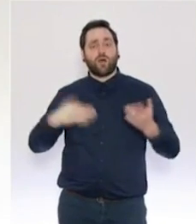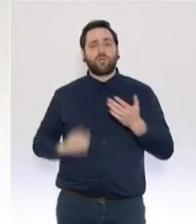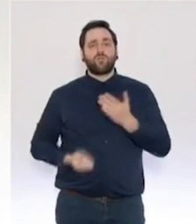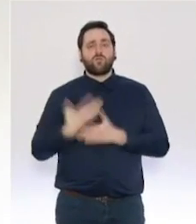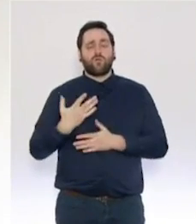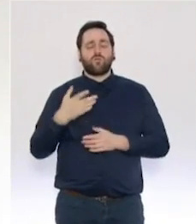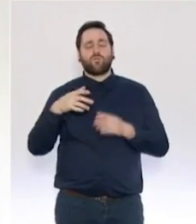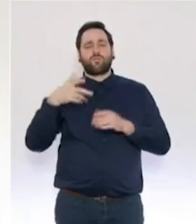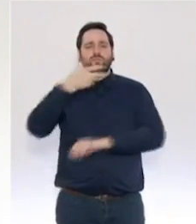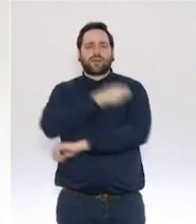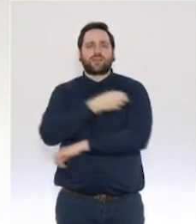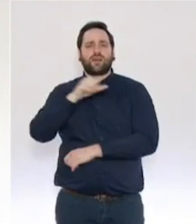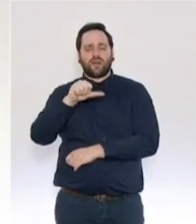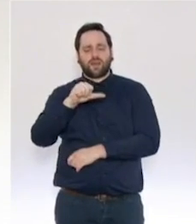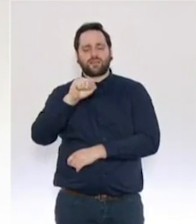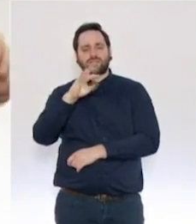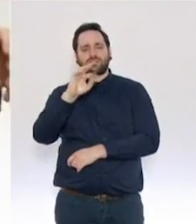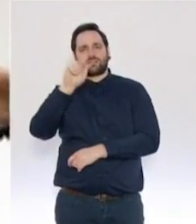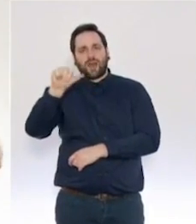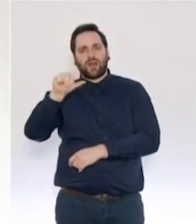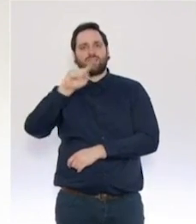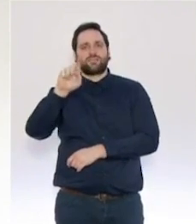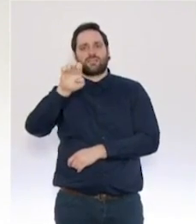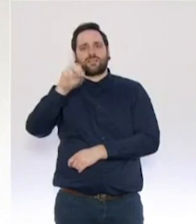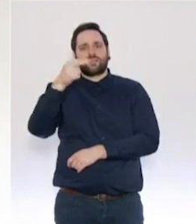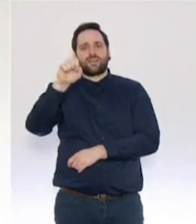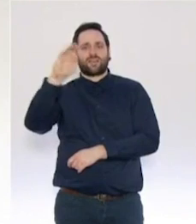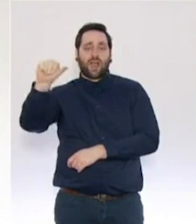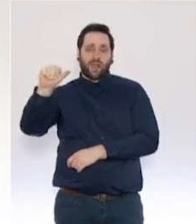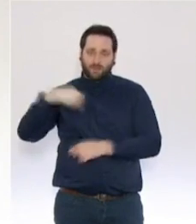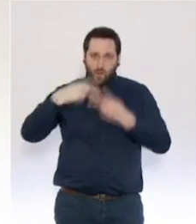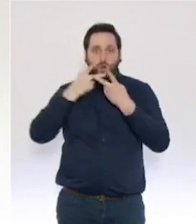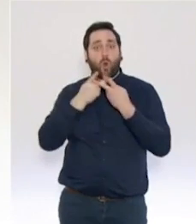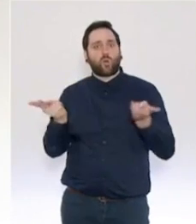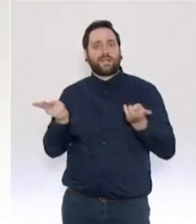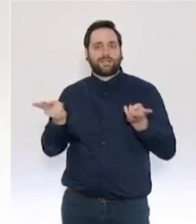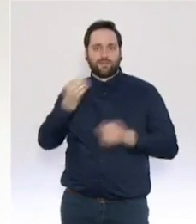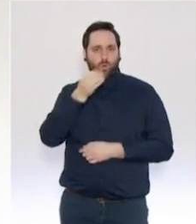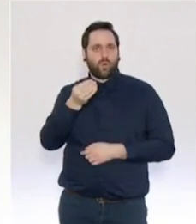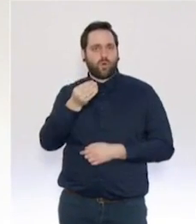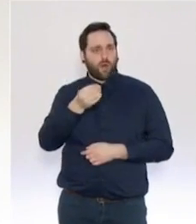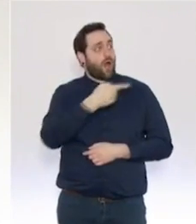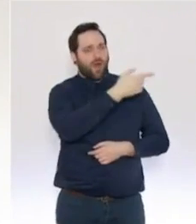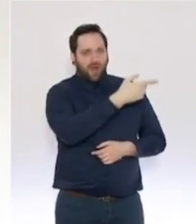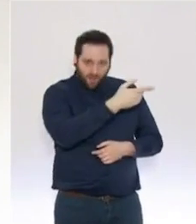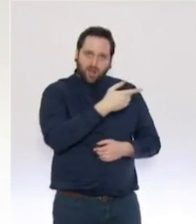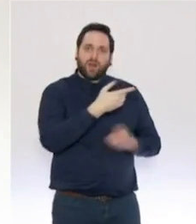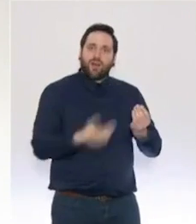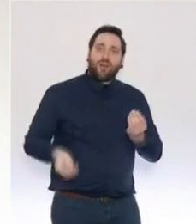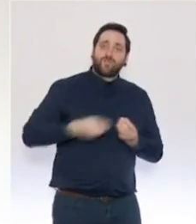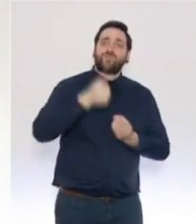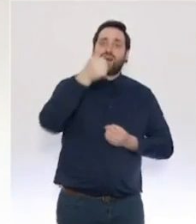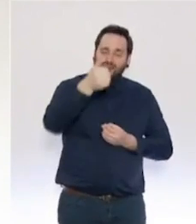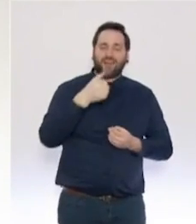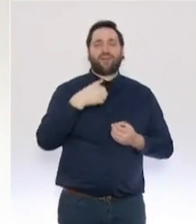le rythme de vaccination grâce à ce nouveau vaccin nous pourrons atteindre l'objectif de 4 millions de personnes ayant